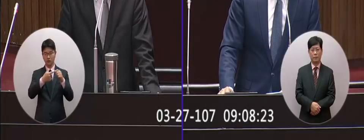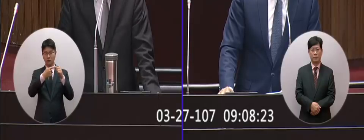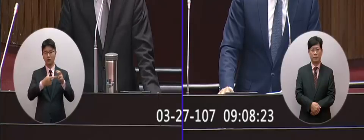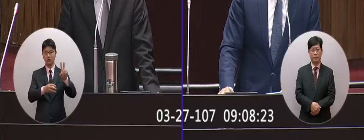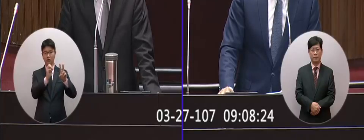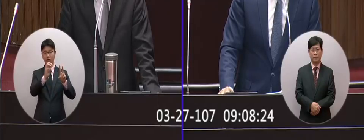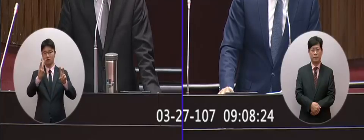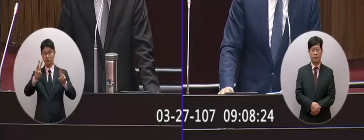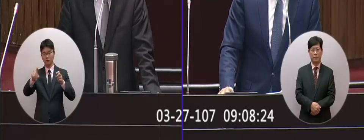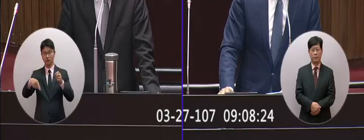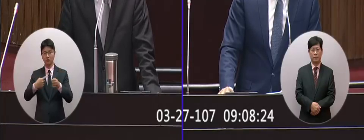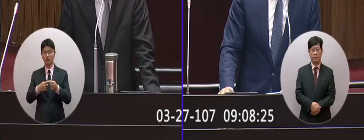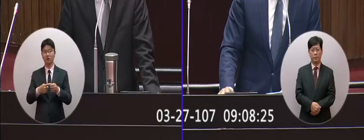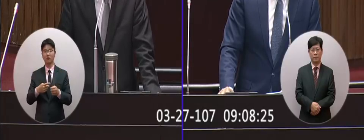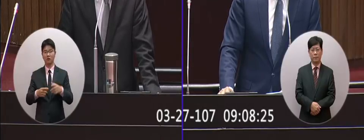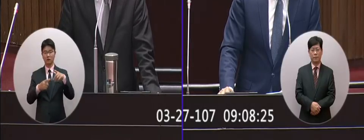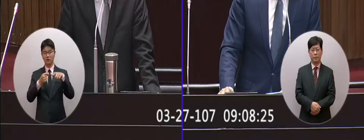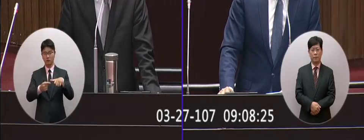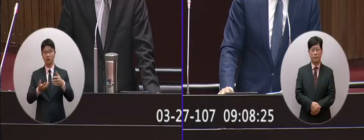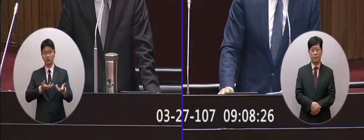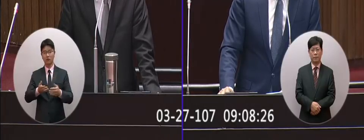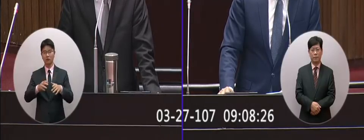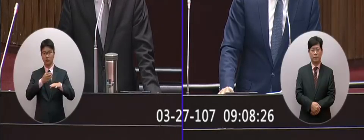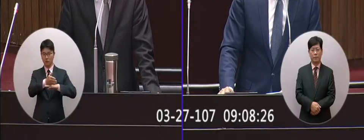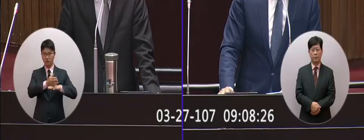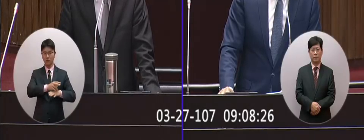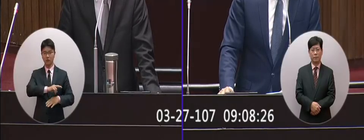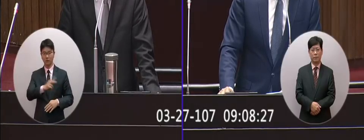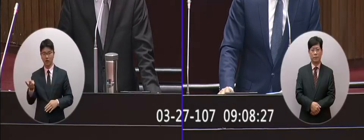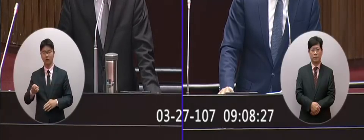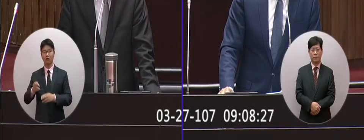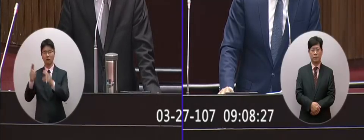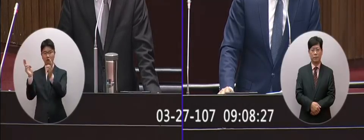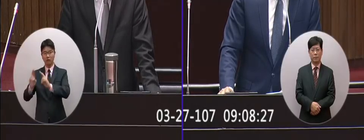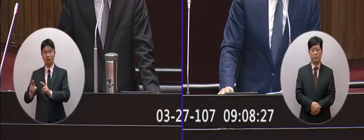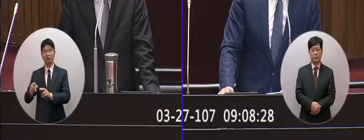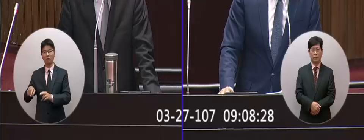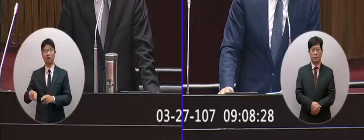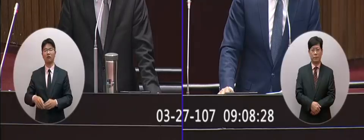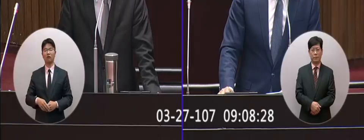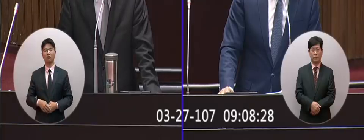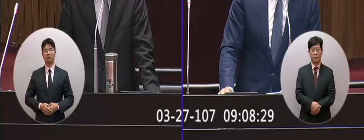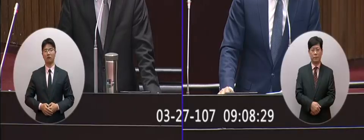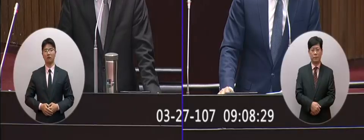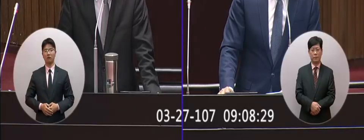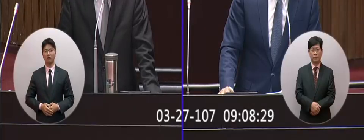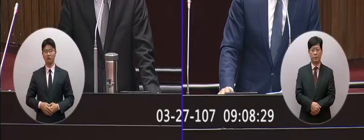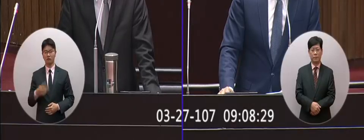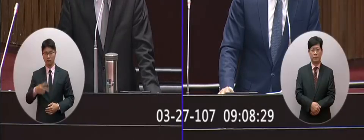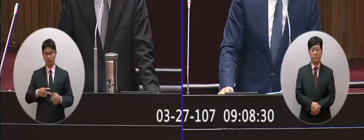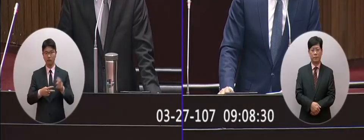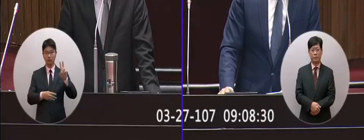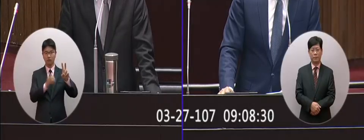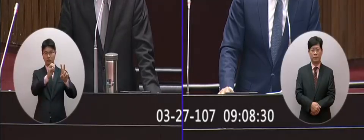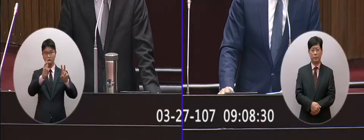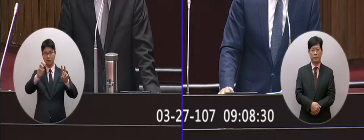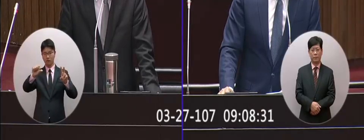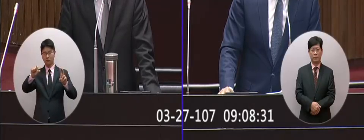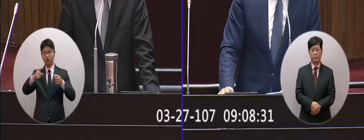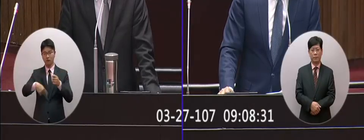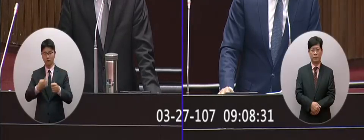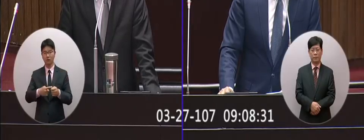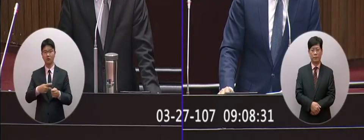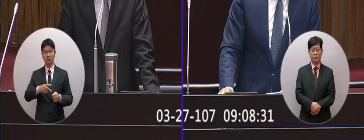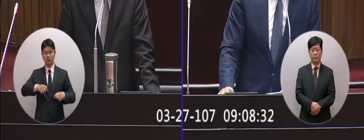务车一律要改为非燃油的。那第二个，2035年就是机车。